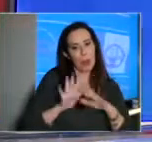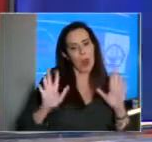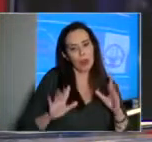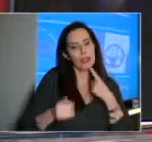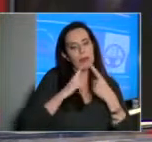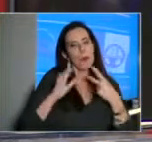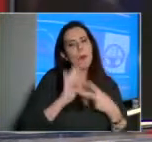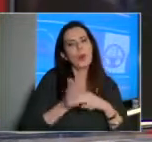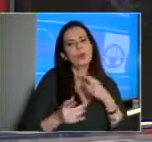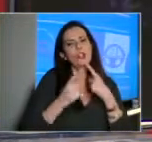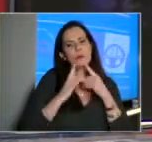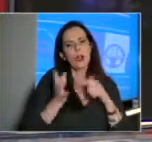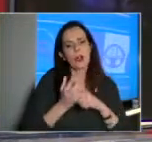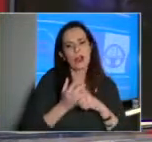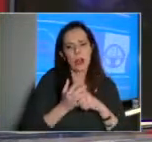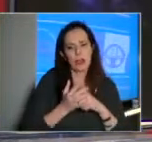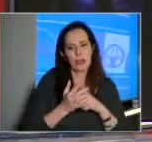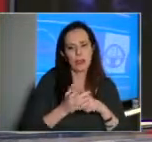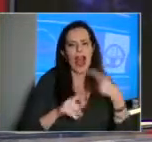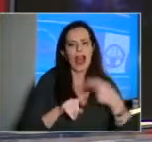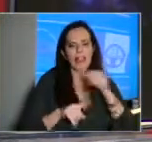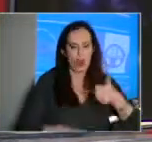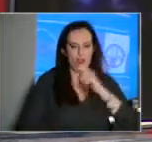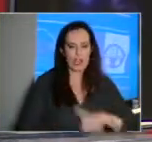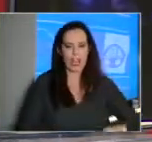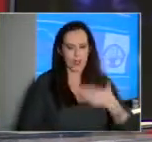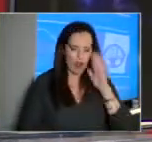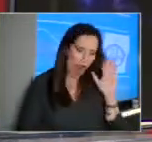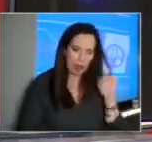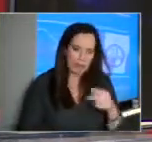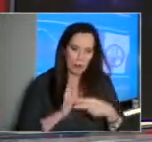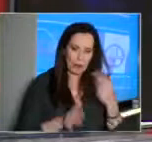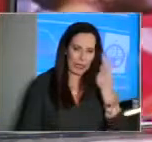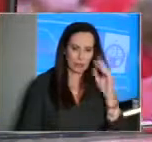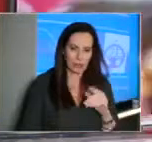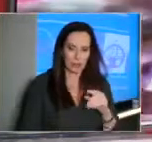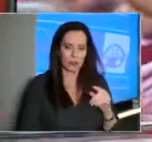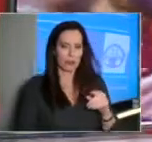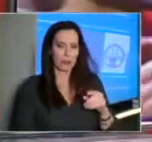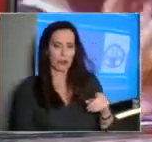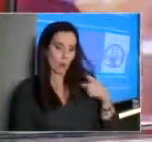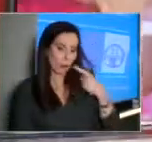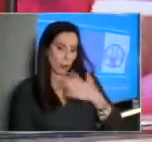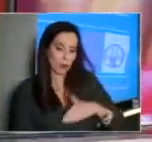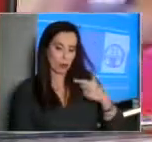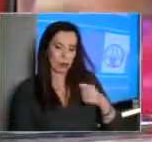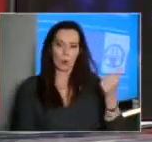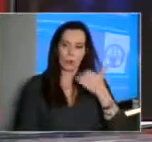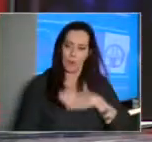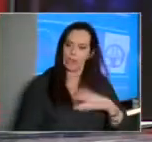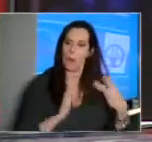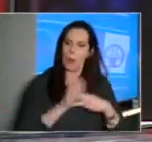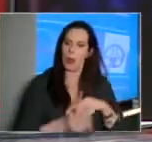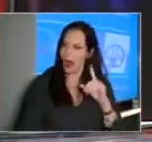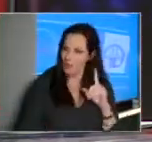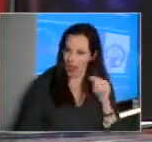דיברנו פוליטיקה כשדיברנו על גיסה, על ניר ברקת כראש עיריית ירושלים. כי הוא הצהיר שהוא רוצה בעתיד להיות ראש ממשלה. הוא תמיד רצה פוליטיקה,